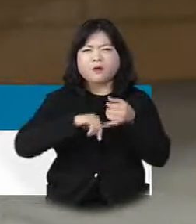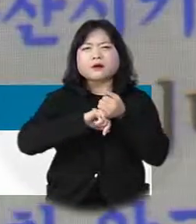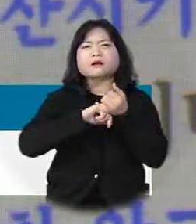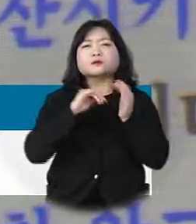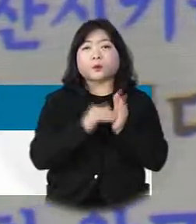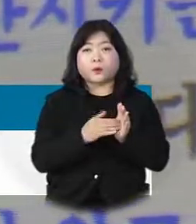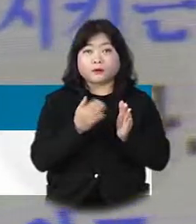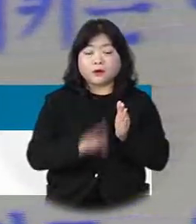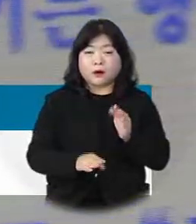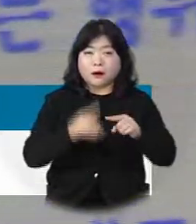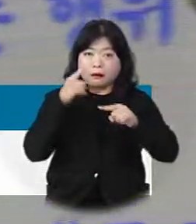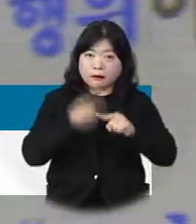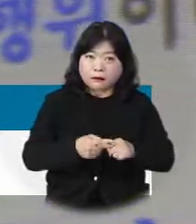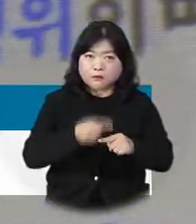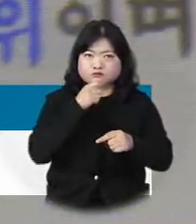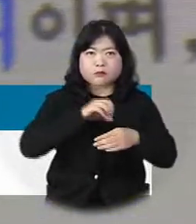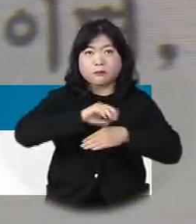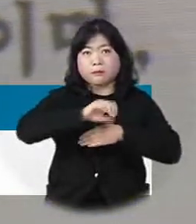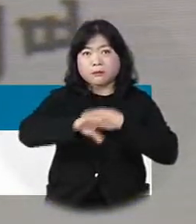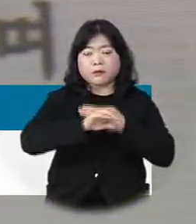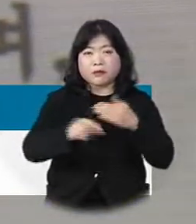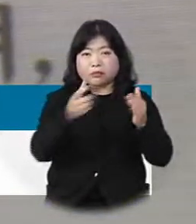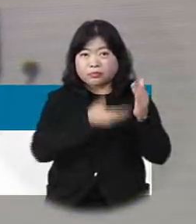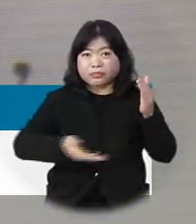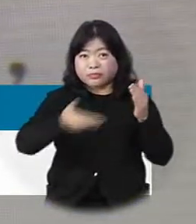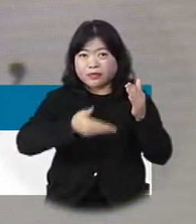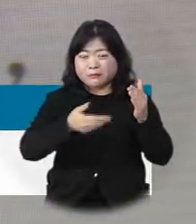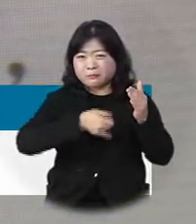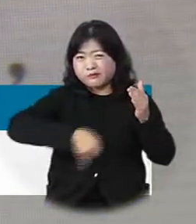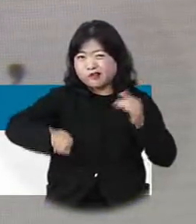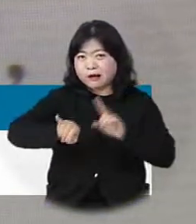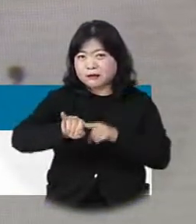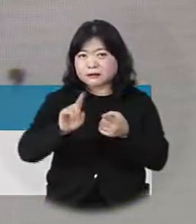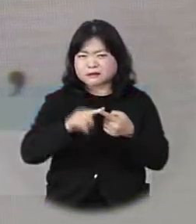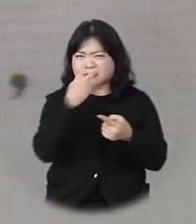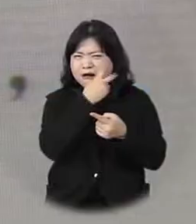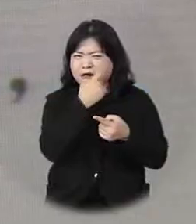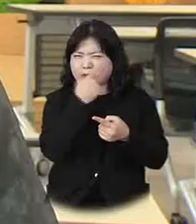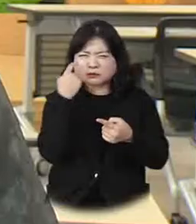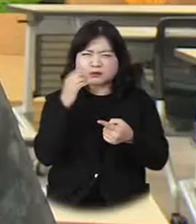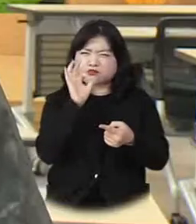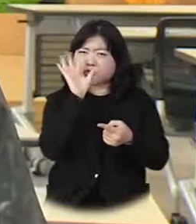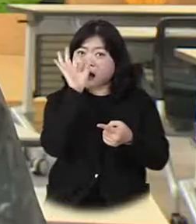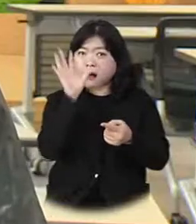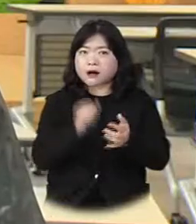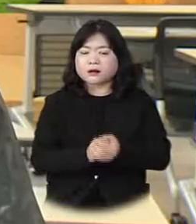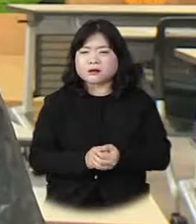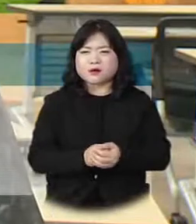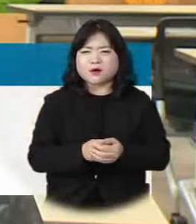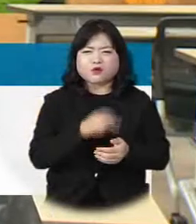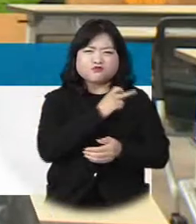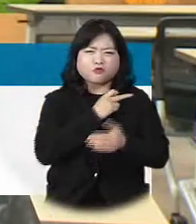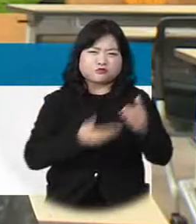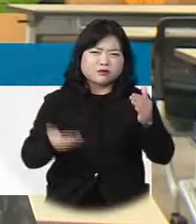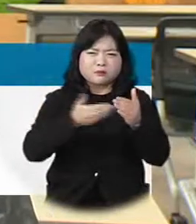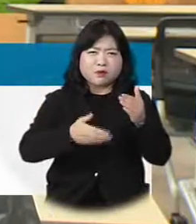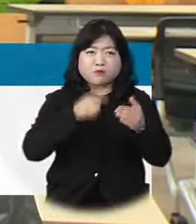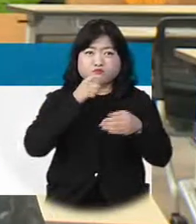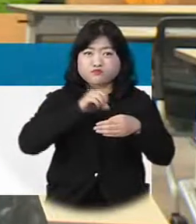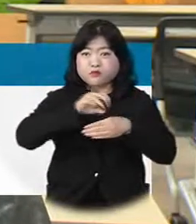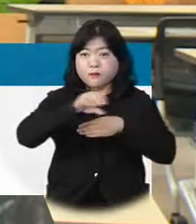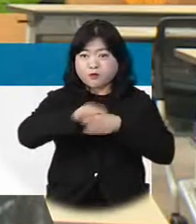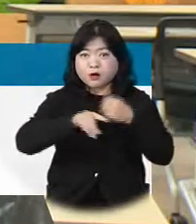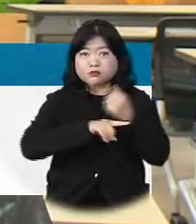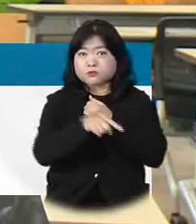약속해놓고 중간에 물을 빼면 댐의 부실 의혹 등을 제대로 검증할 수 없다는 겁니다. 영주댐에 물을 방류하는